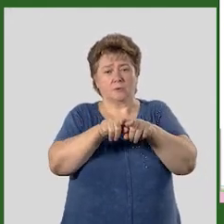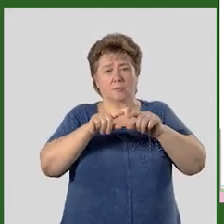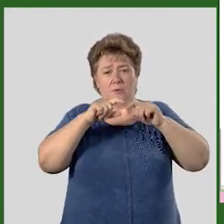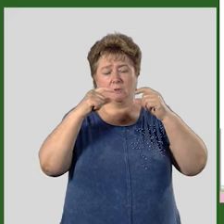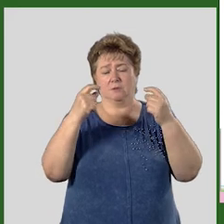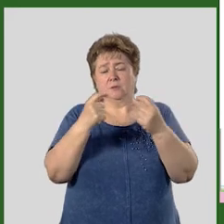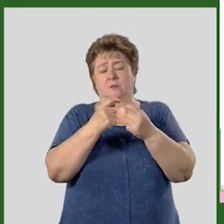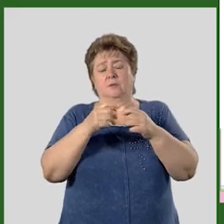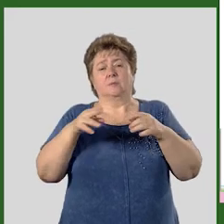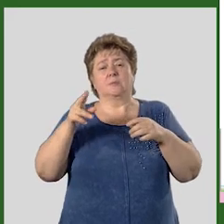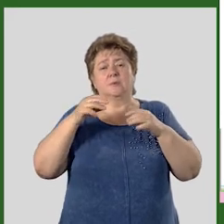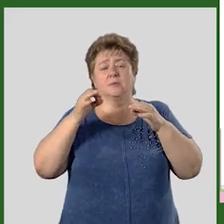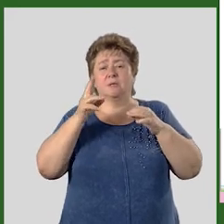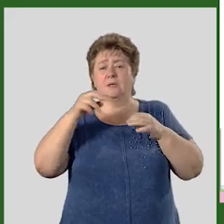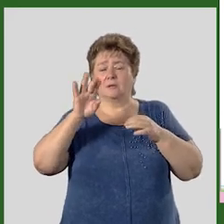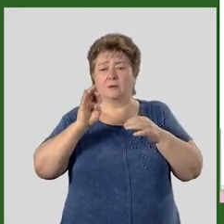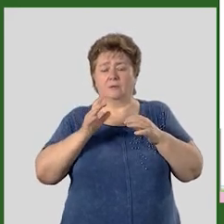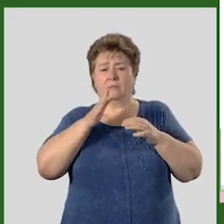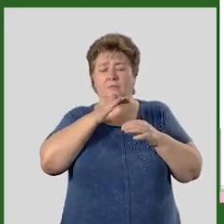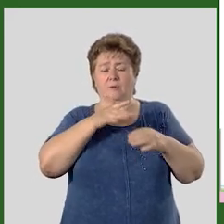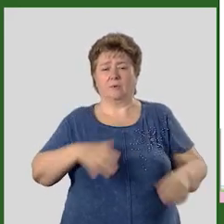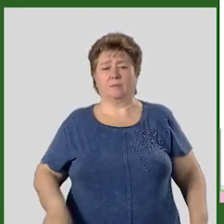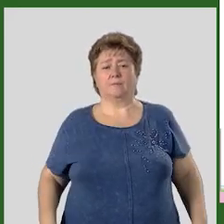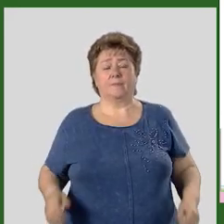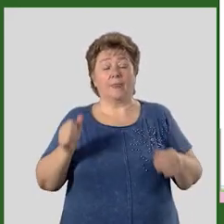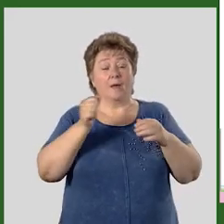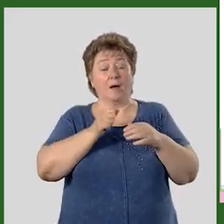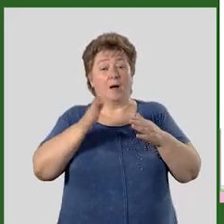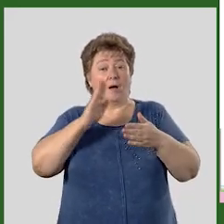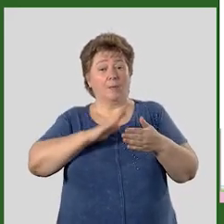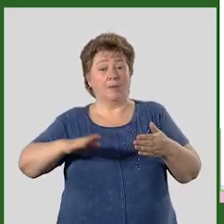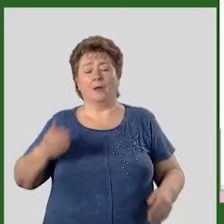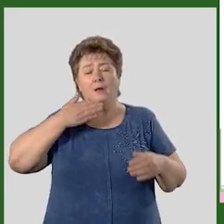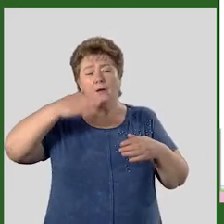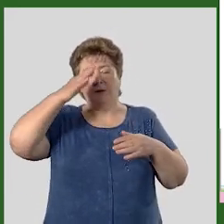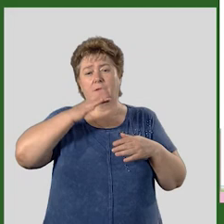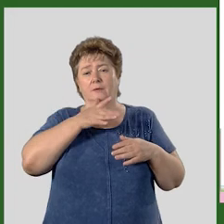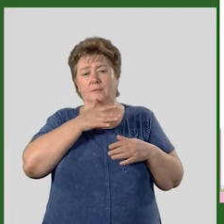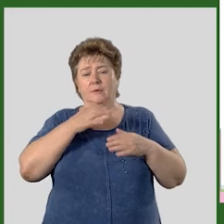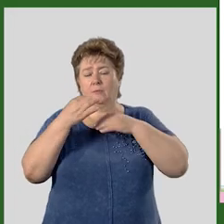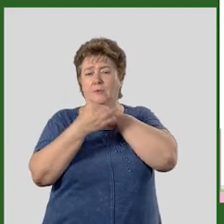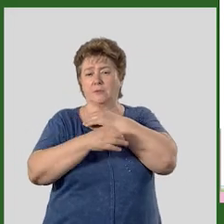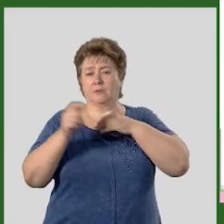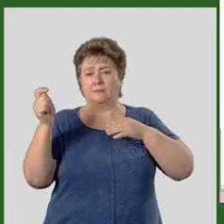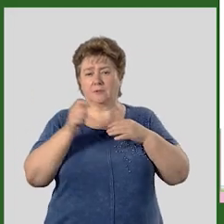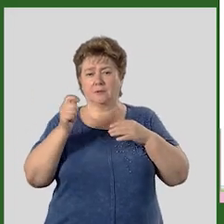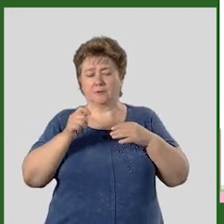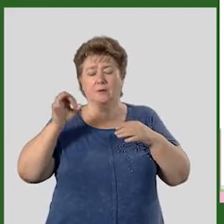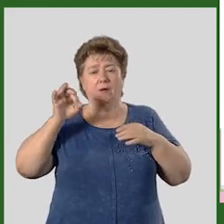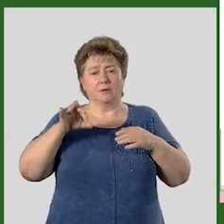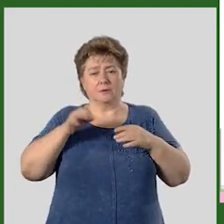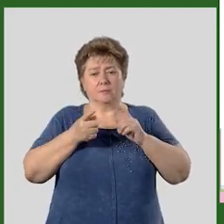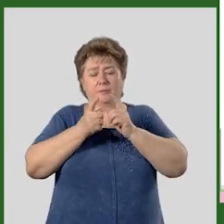и декретным временем. А отменяется летнее время в последнее воскресенье